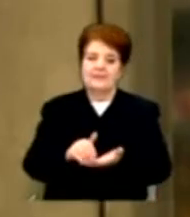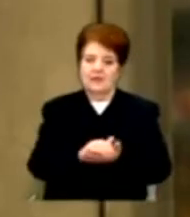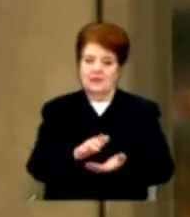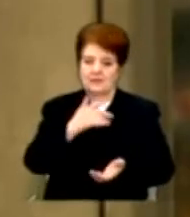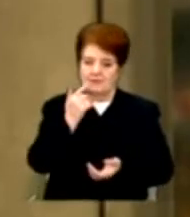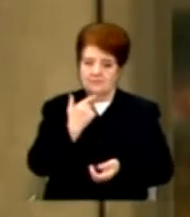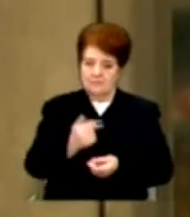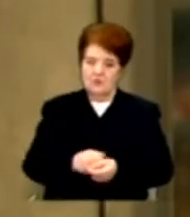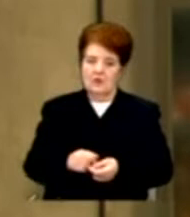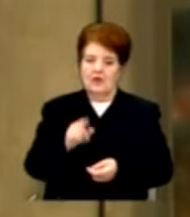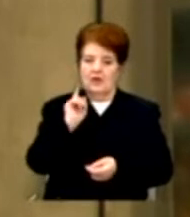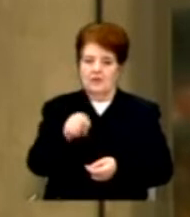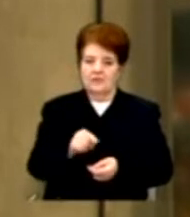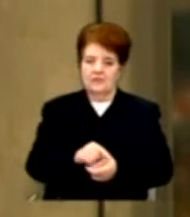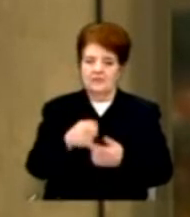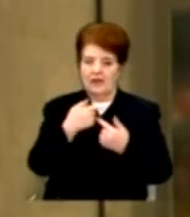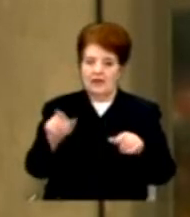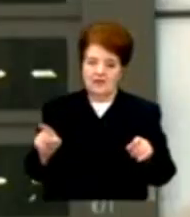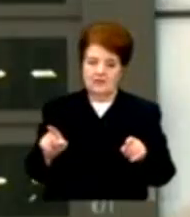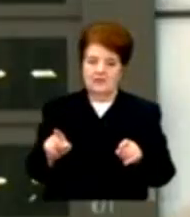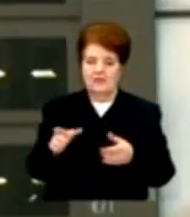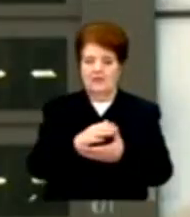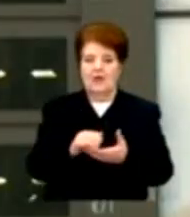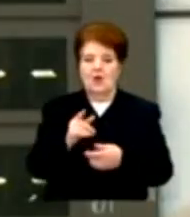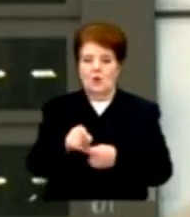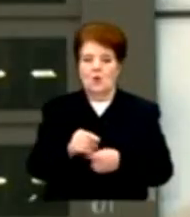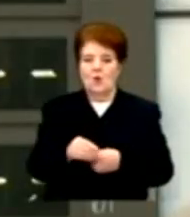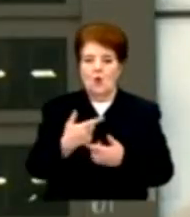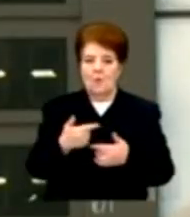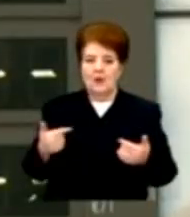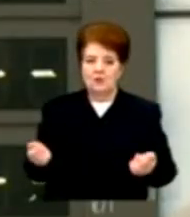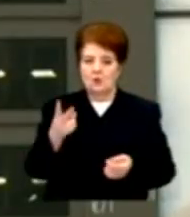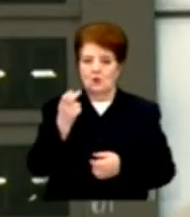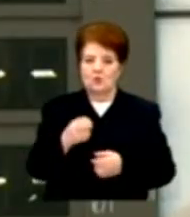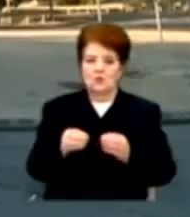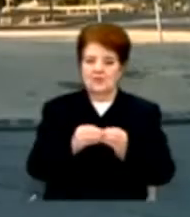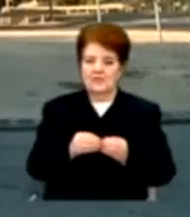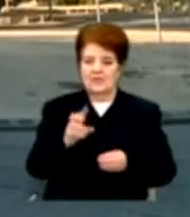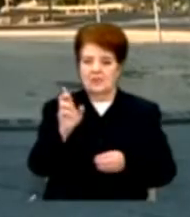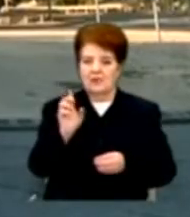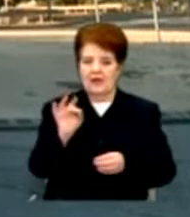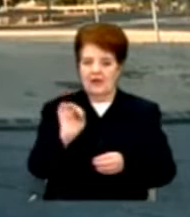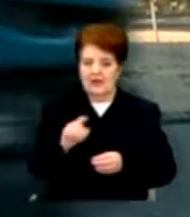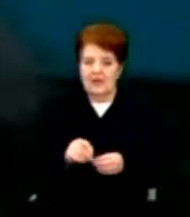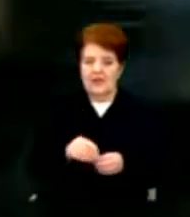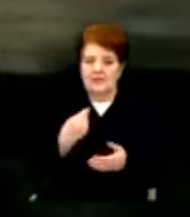gata să procedeze la fel și în cazul altor rafinerii. Cu o producție zilnică de 210.000 de barili, complexul de la Martigues este unul